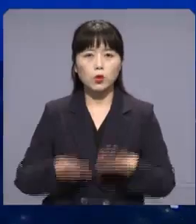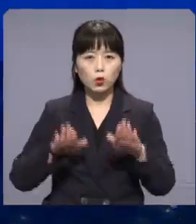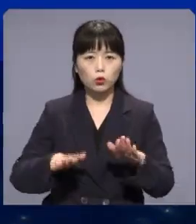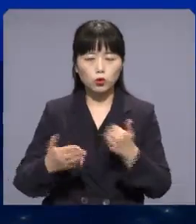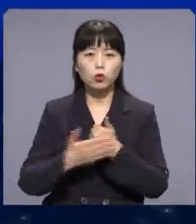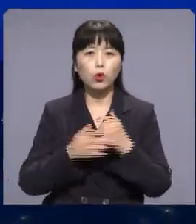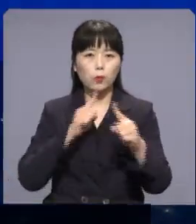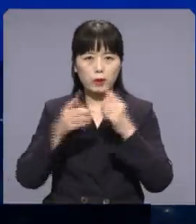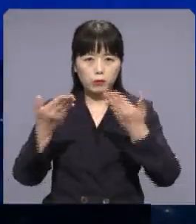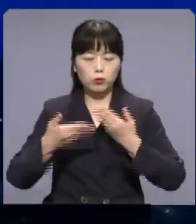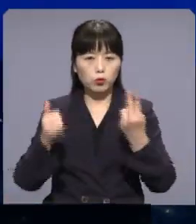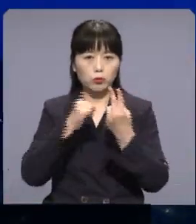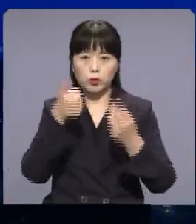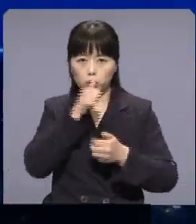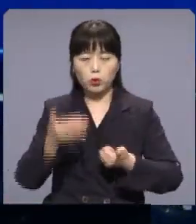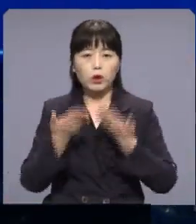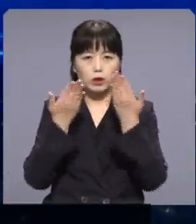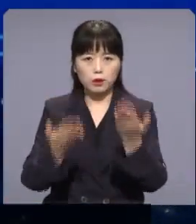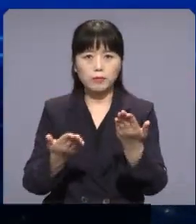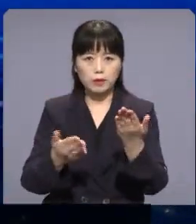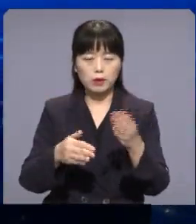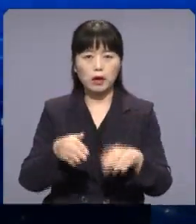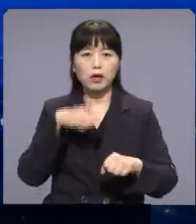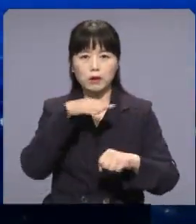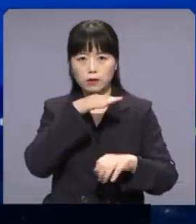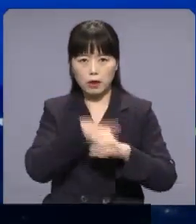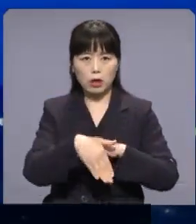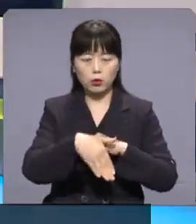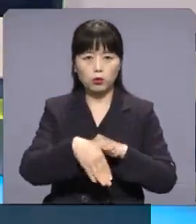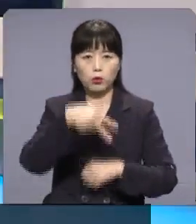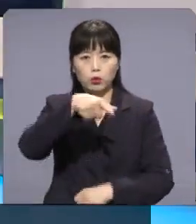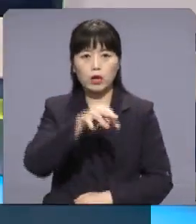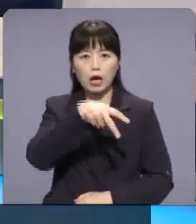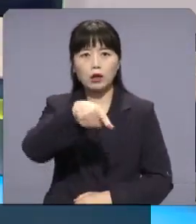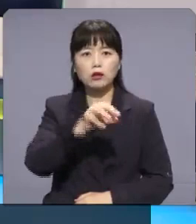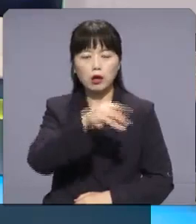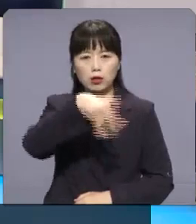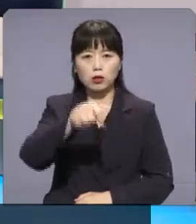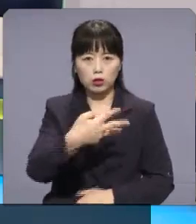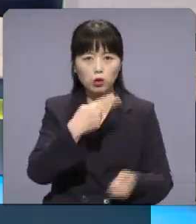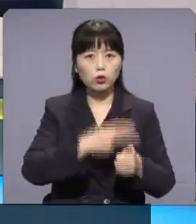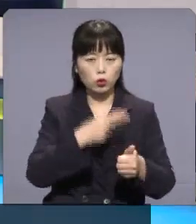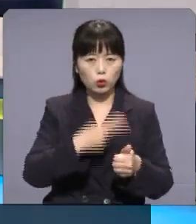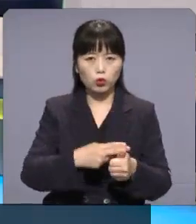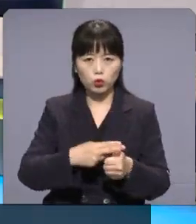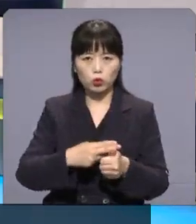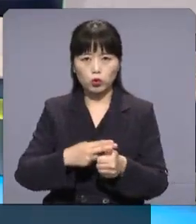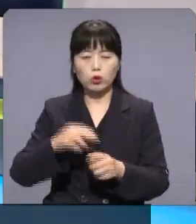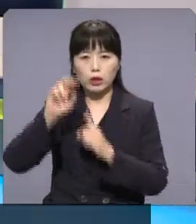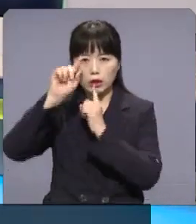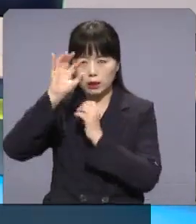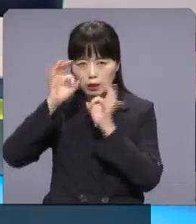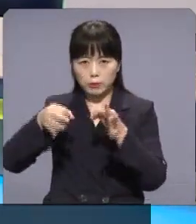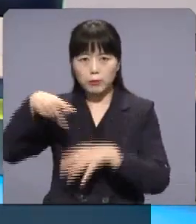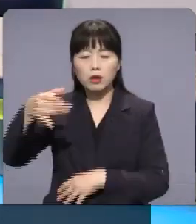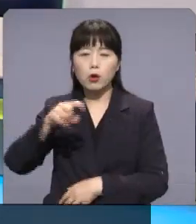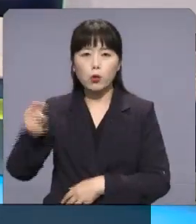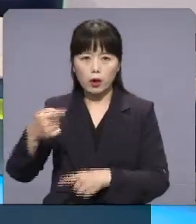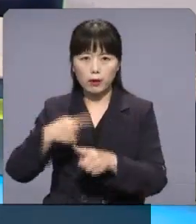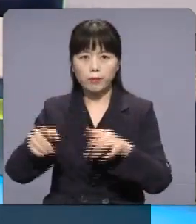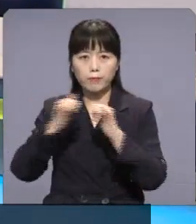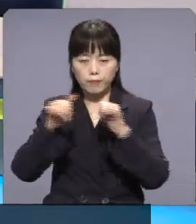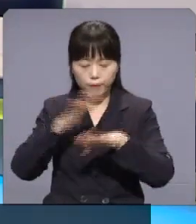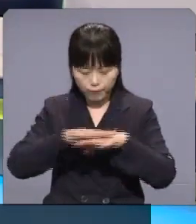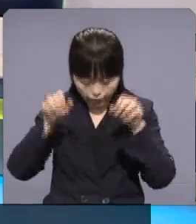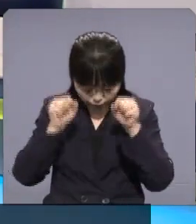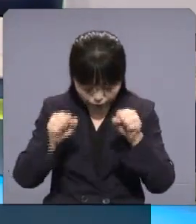네, 오늘 도움 말씀 주실 두분 소개해 드리죠. 대구 가톨릭대 장성철 특임 교수, 김성환 시사평론가 모셨습니다. 안녕하십니까? 네, 어서